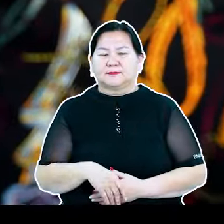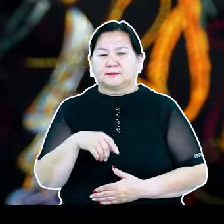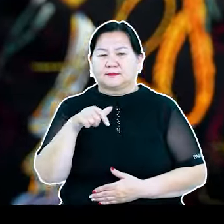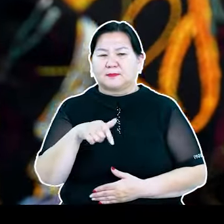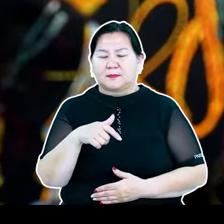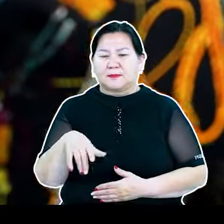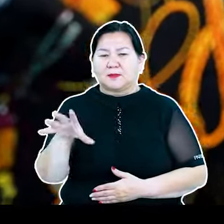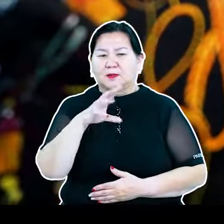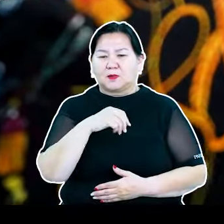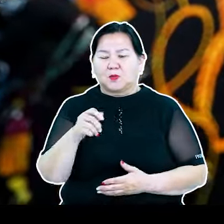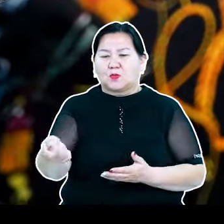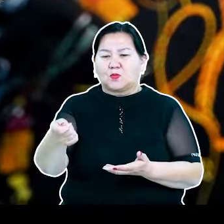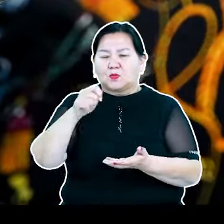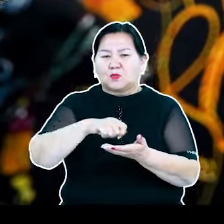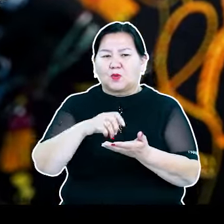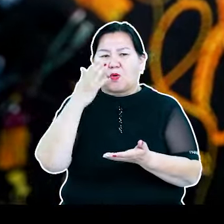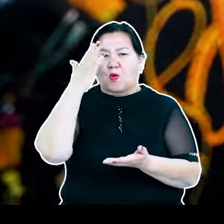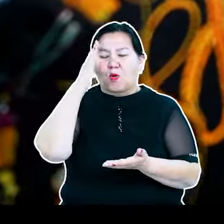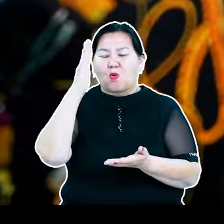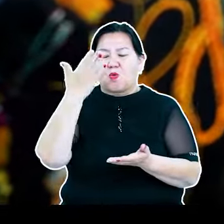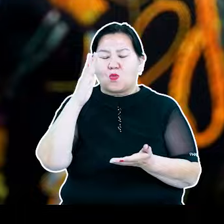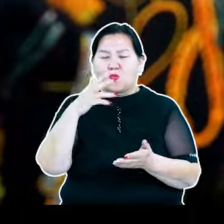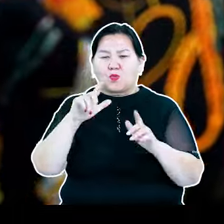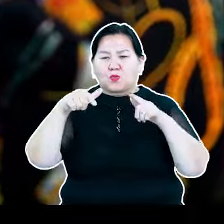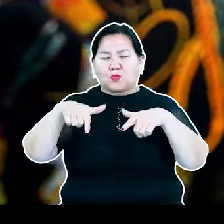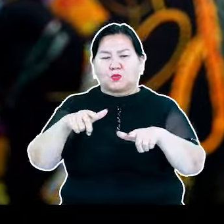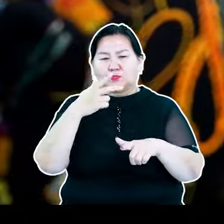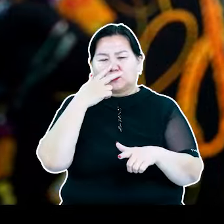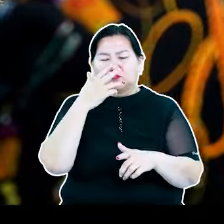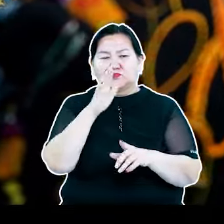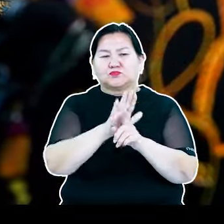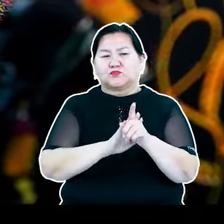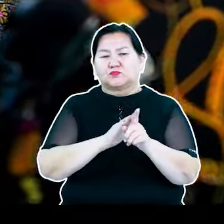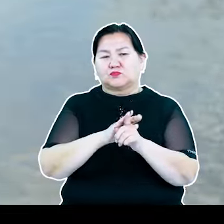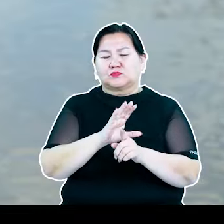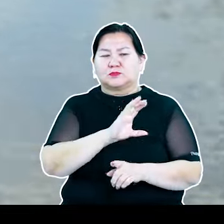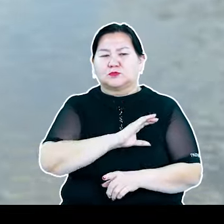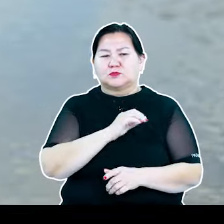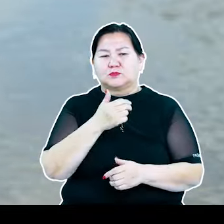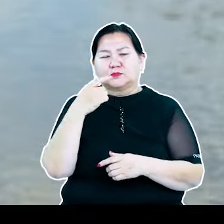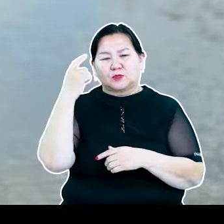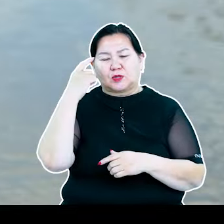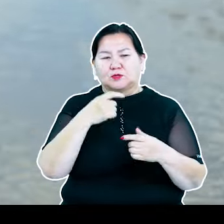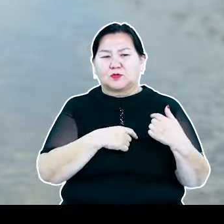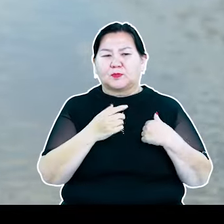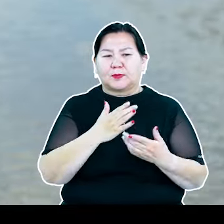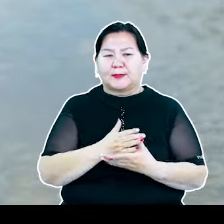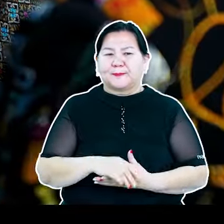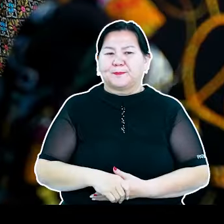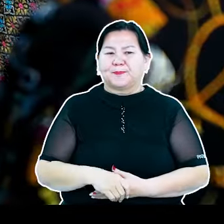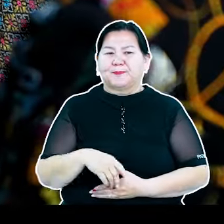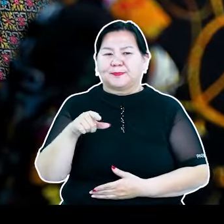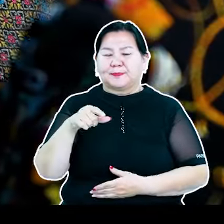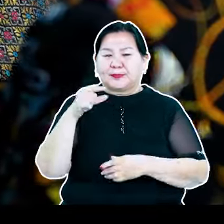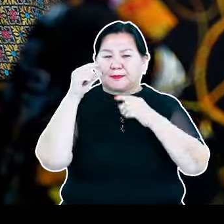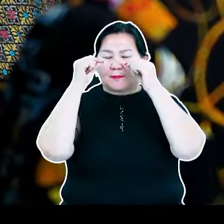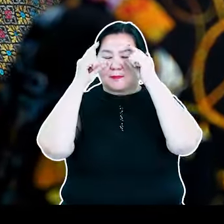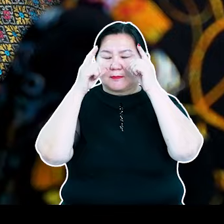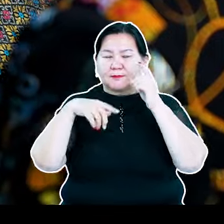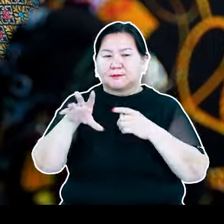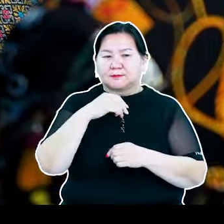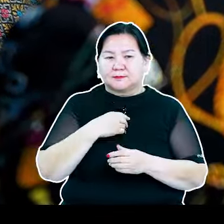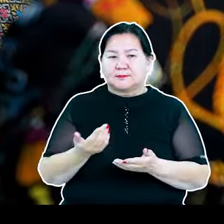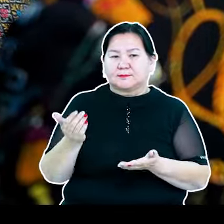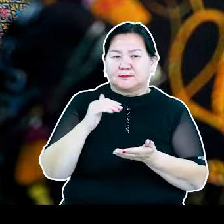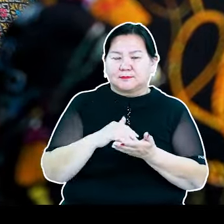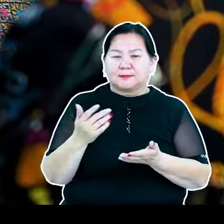Ирдээ тэтгэлийн нүүжрж яхад өвөөх олон арчаад мөн чи их талрчтэй гэж санаалтад байсан. Чамайг гэрээ зөвлж яхад би ус авах